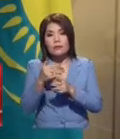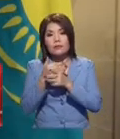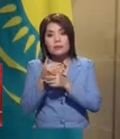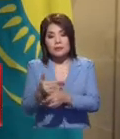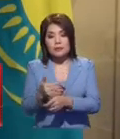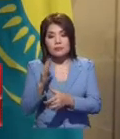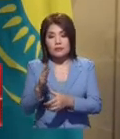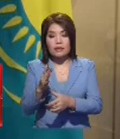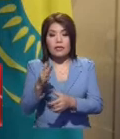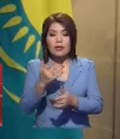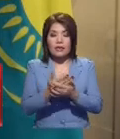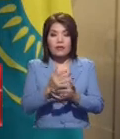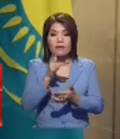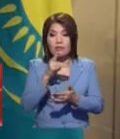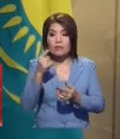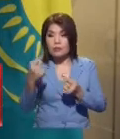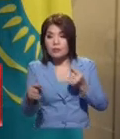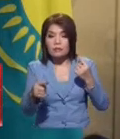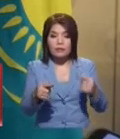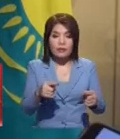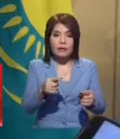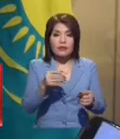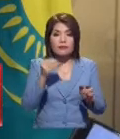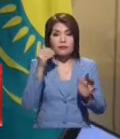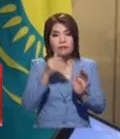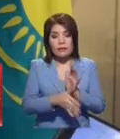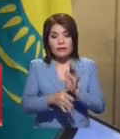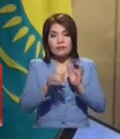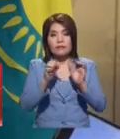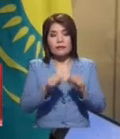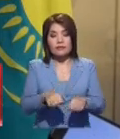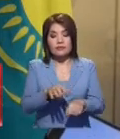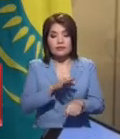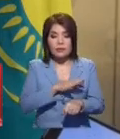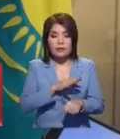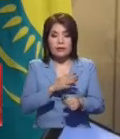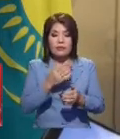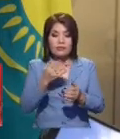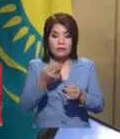будет расхождение, то есть это все будет влиять как бы на экономическую составляющую. То есть эти вопросы тоже изучаются.